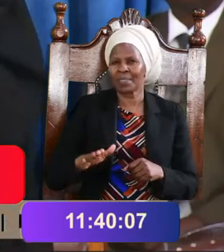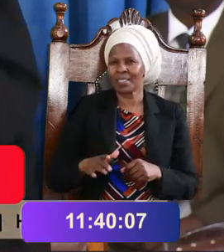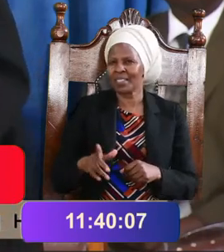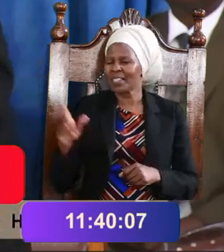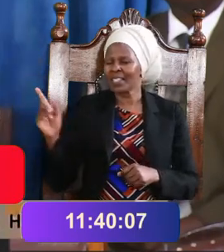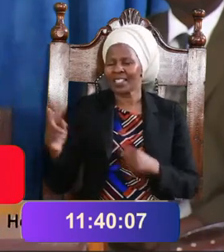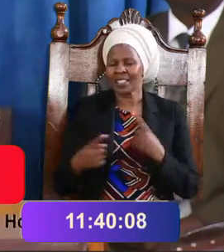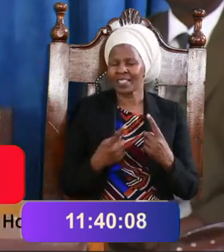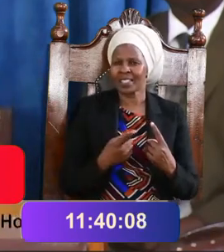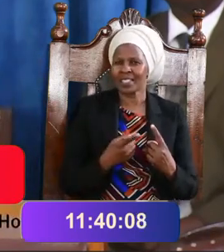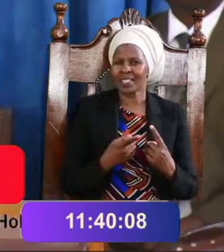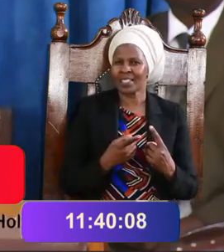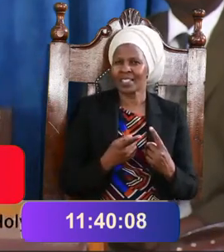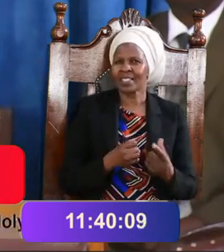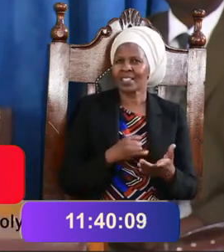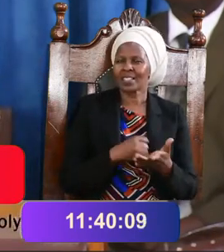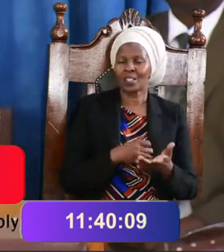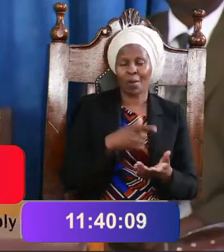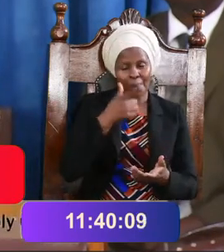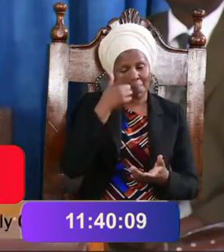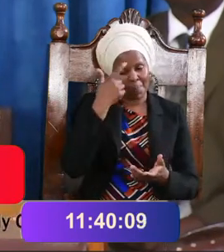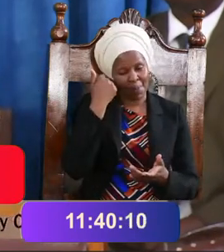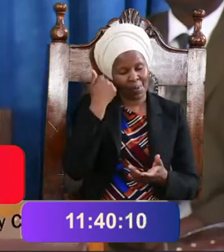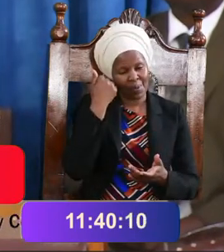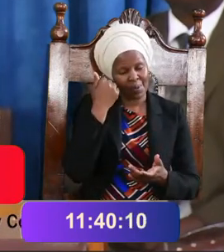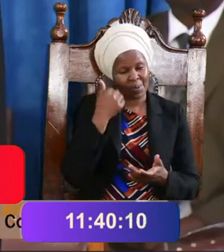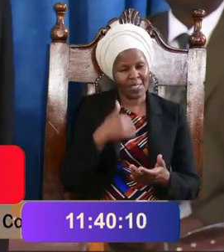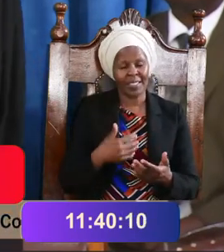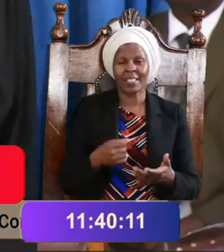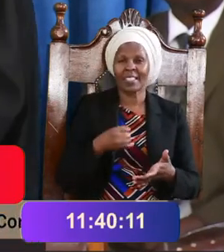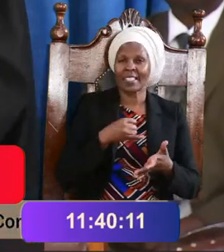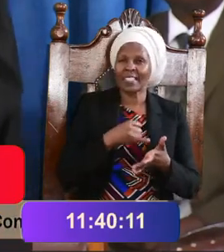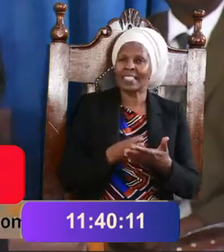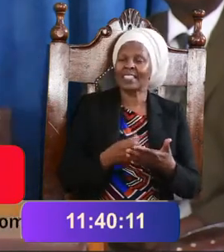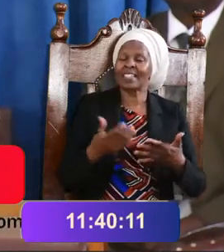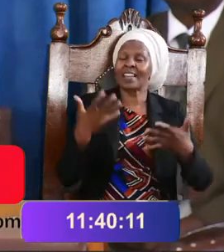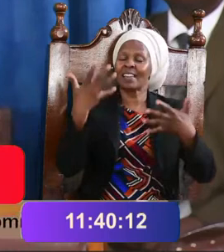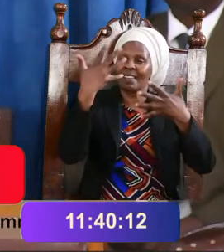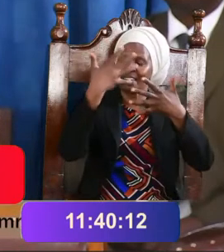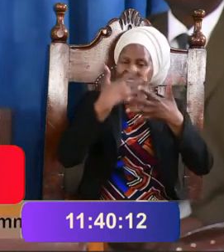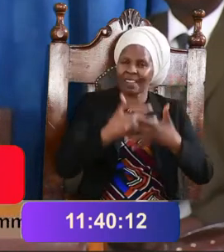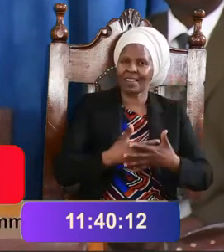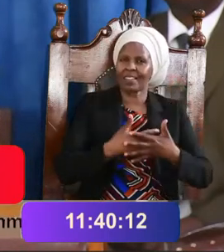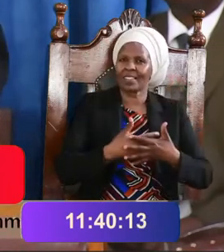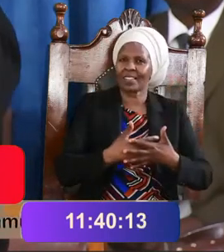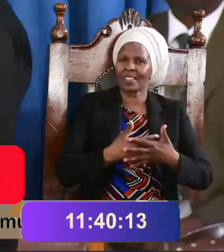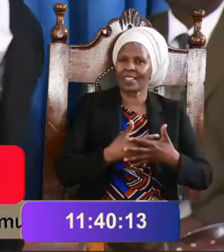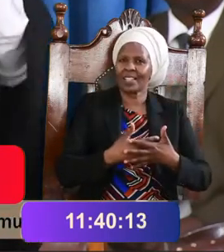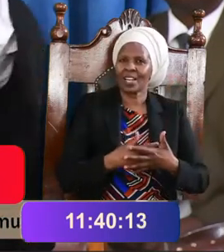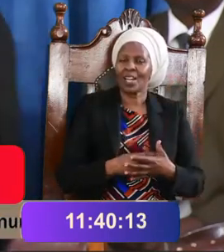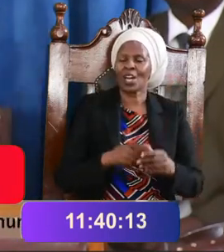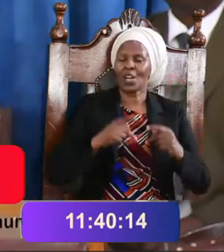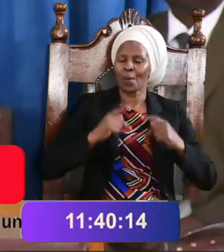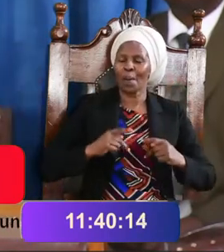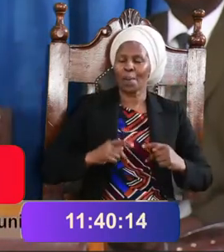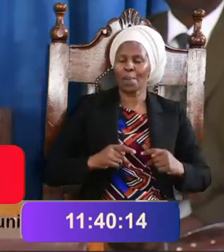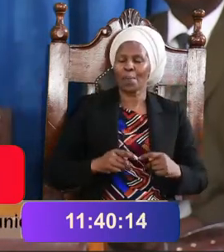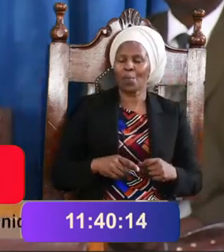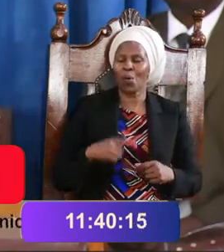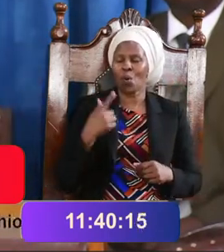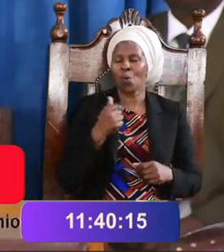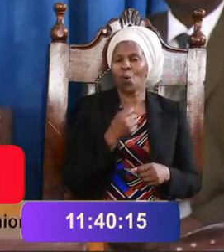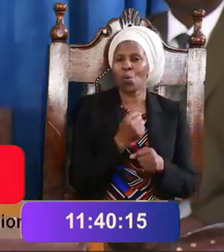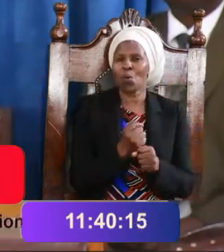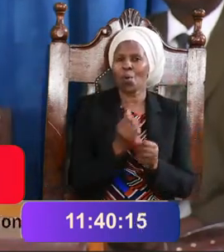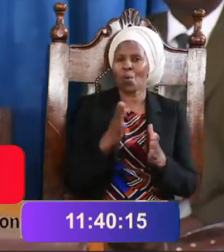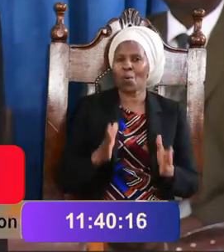niseme, because ilikuwa usiku na kulikuwa na attendance wale wa Shell. Ni kama walikuwa, sijui